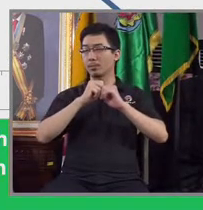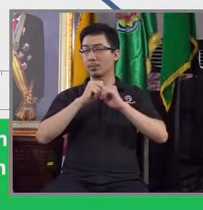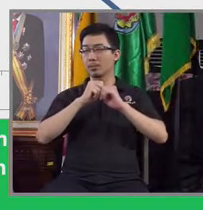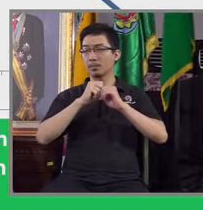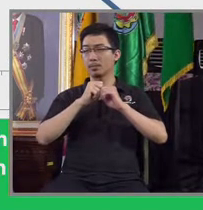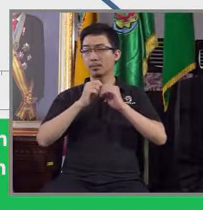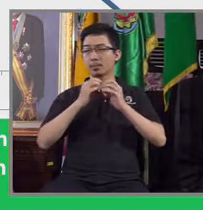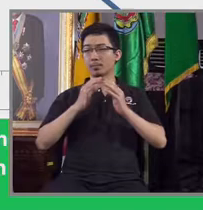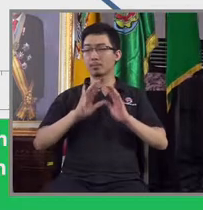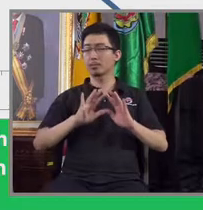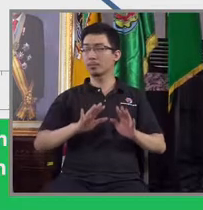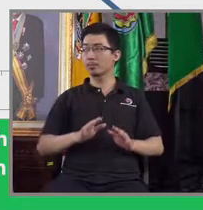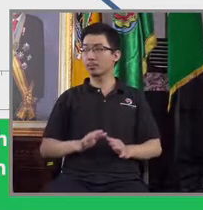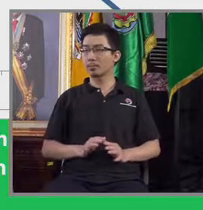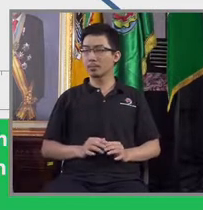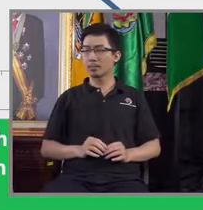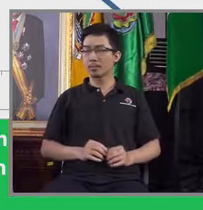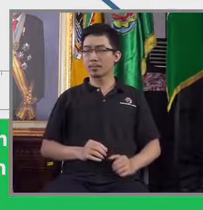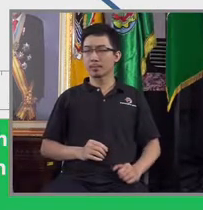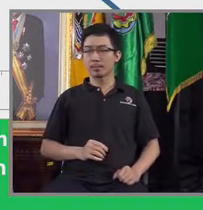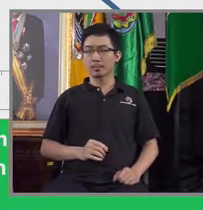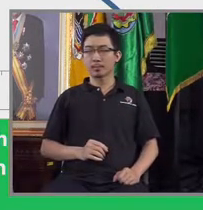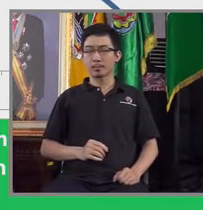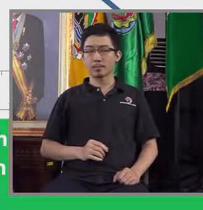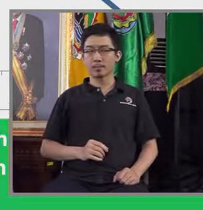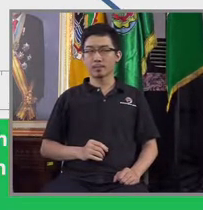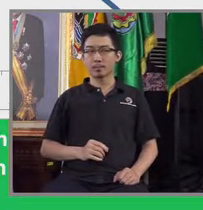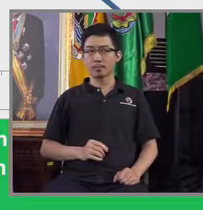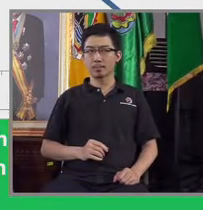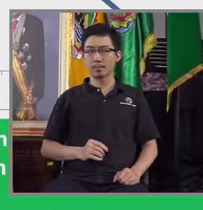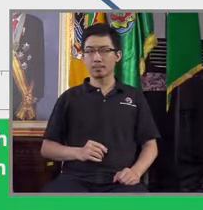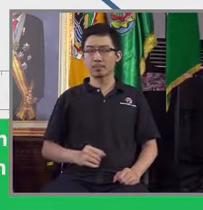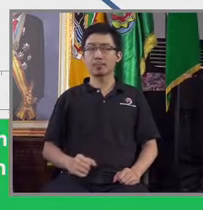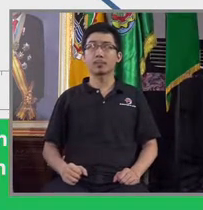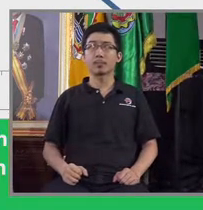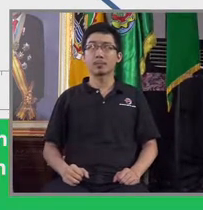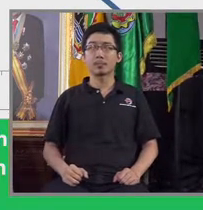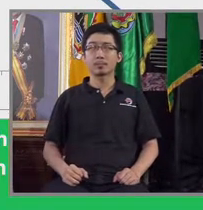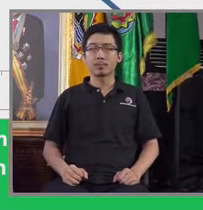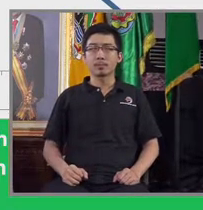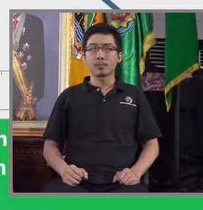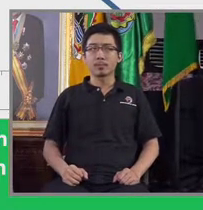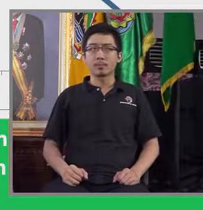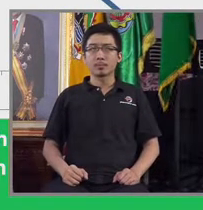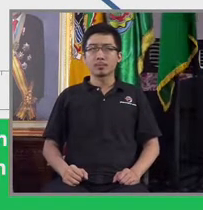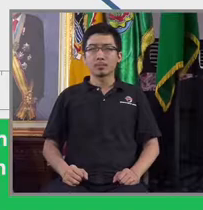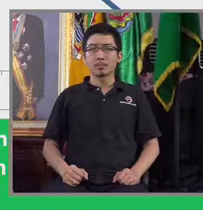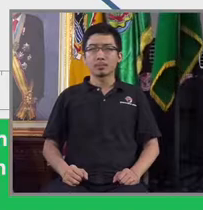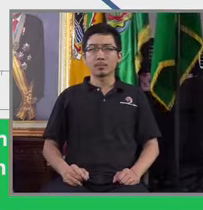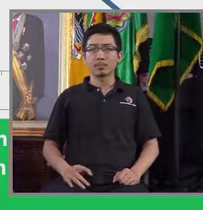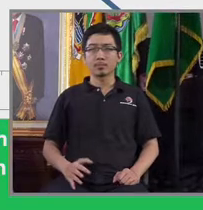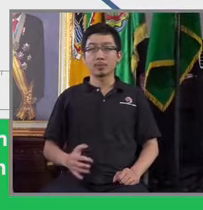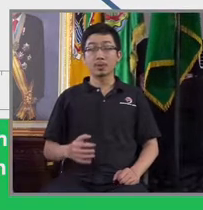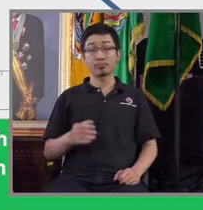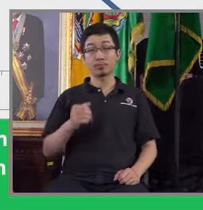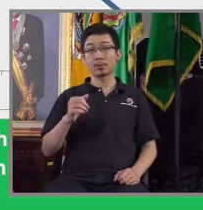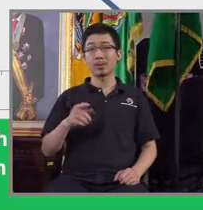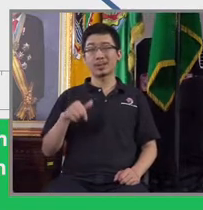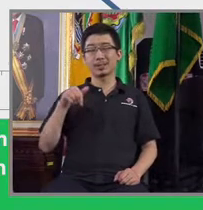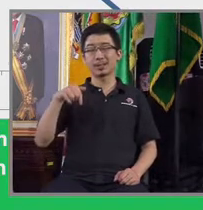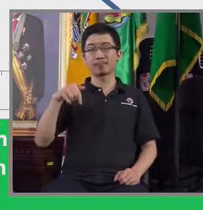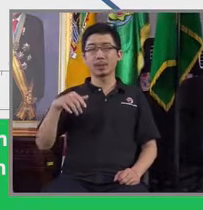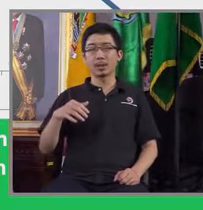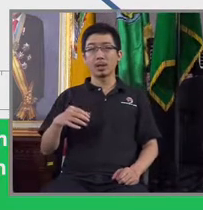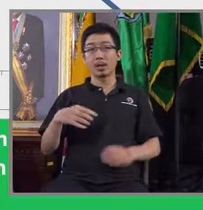Dani strategi ini cukup efektif dan sehingga mampu menurunkan presentasi Penduduk miskin